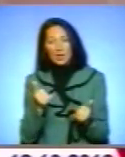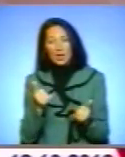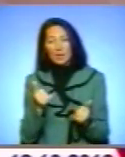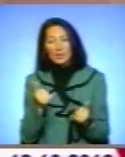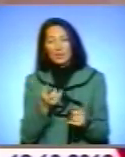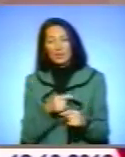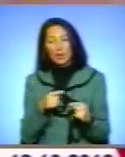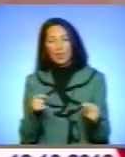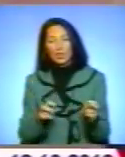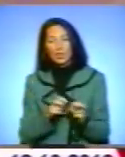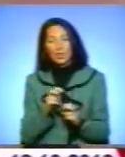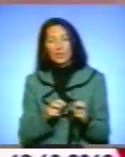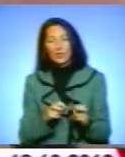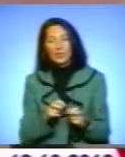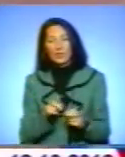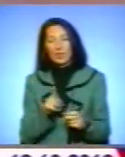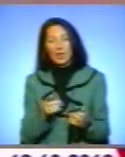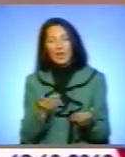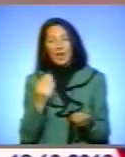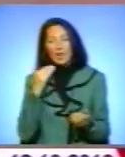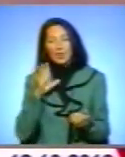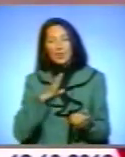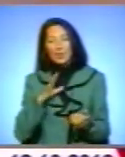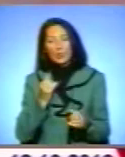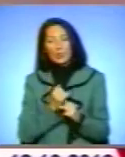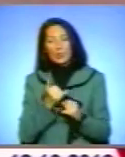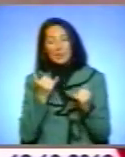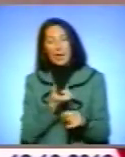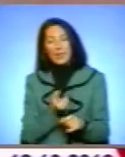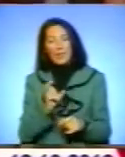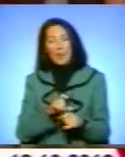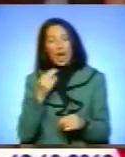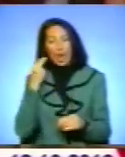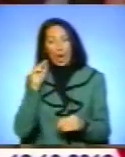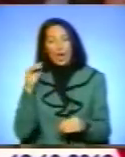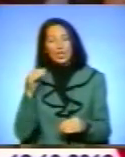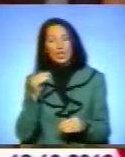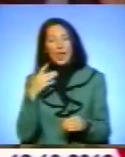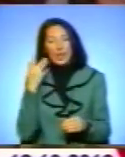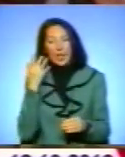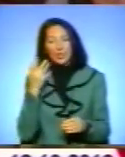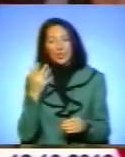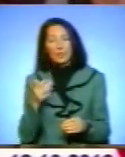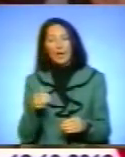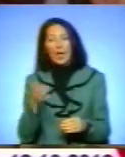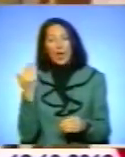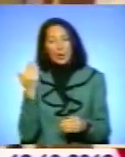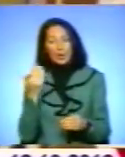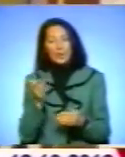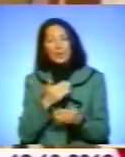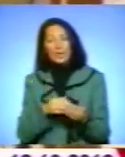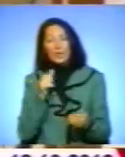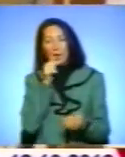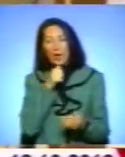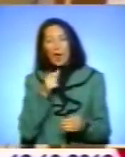то різні заводи. Коли краще було працювати? Зараз набагато краще, легше. Загалом, останніми роками харчова і переробна галузь